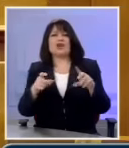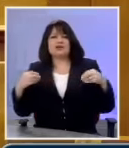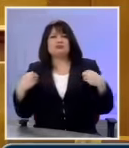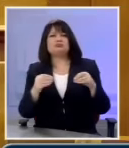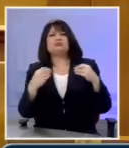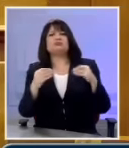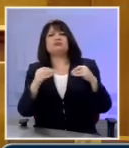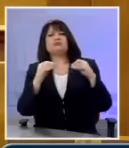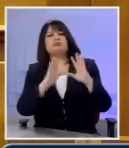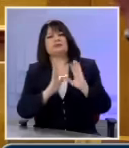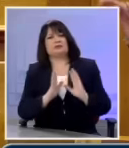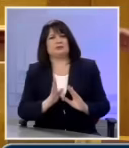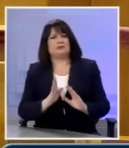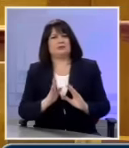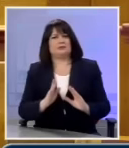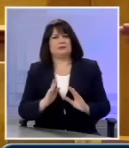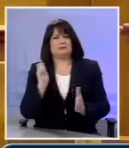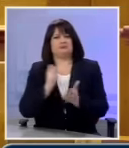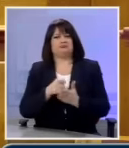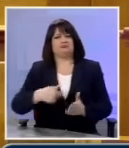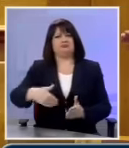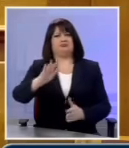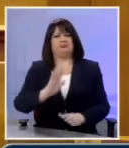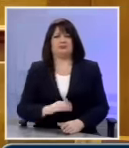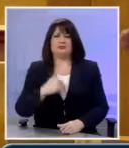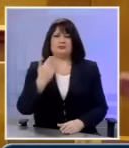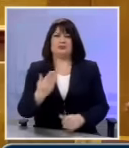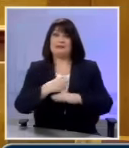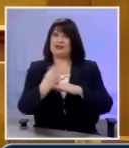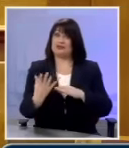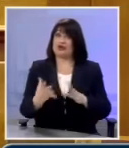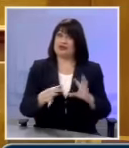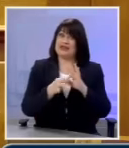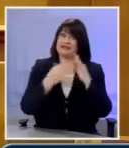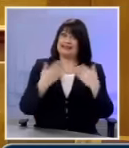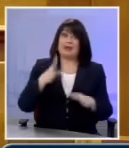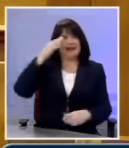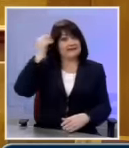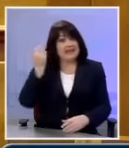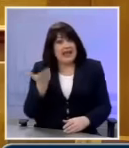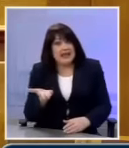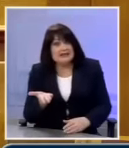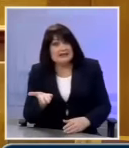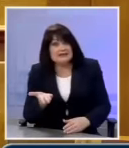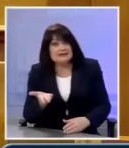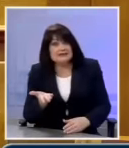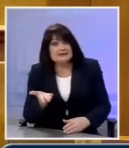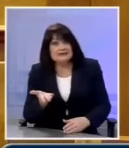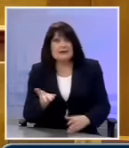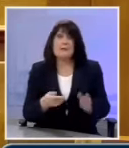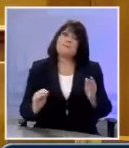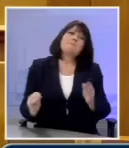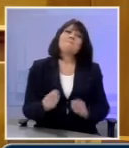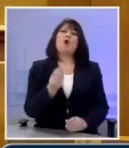προηγούμενη. Μετά την συνεργασία με τον Πασόκ τα ξεχάσατε? Ξεχάσαμε πώς